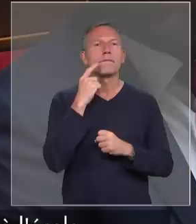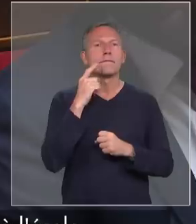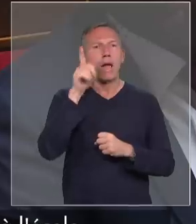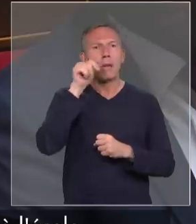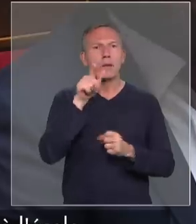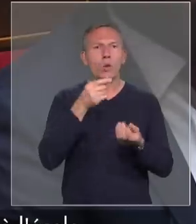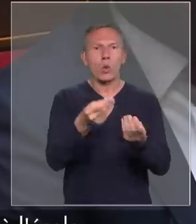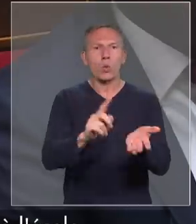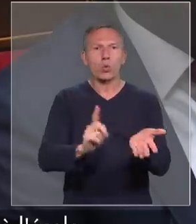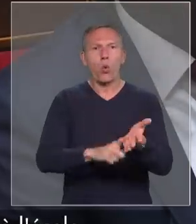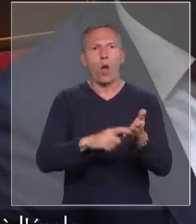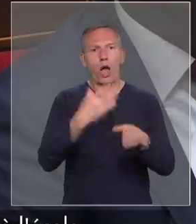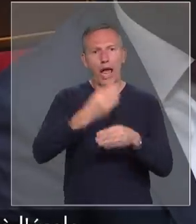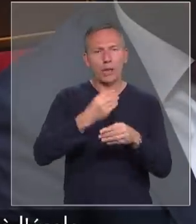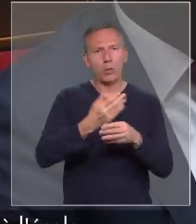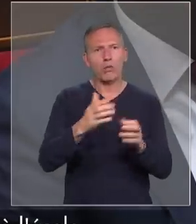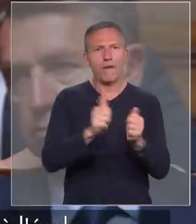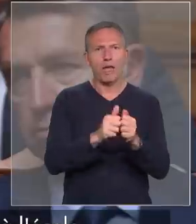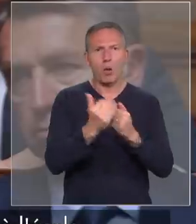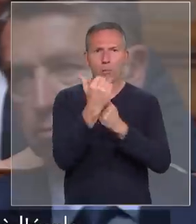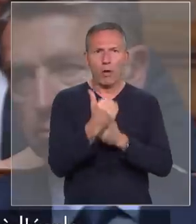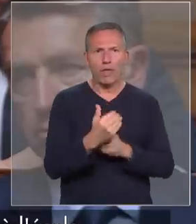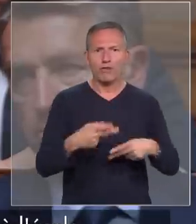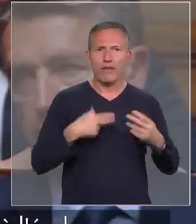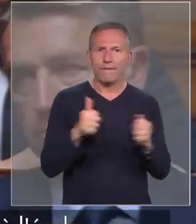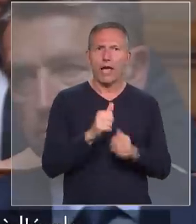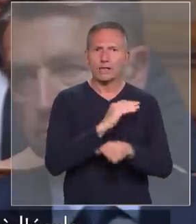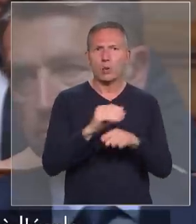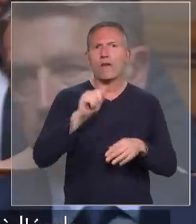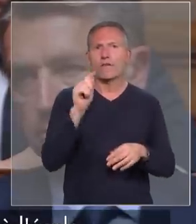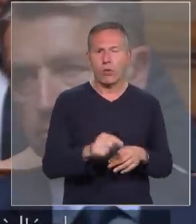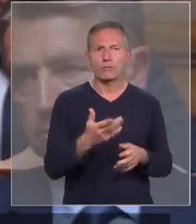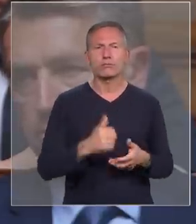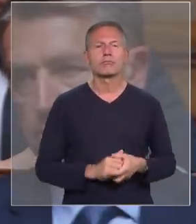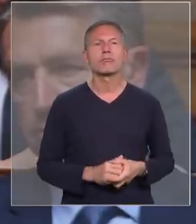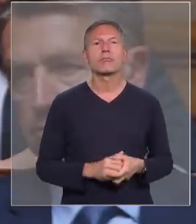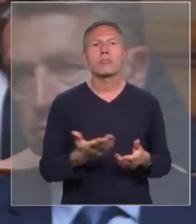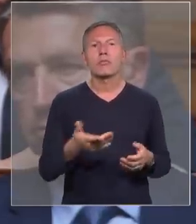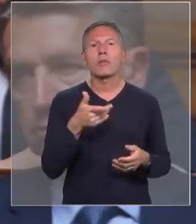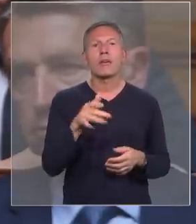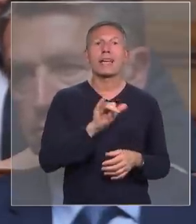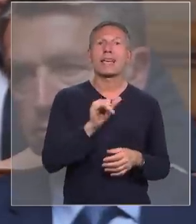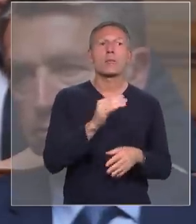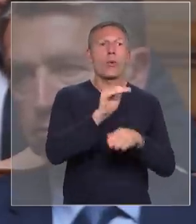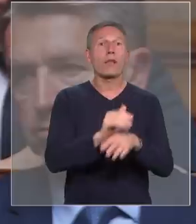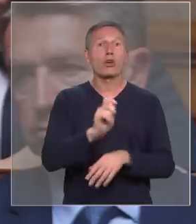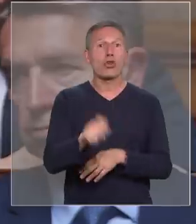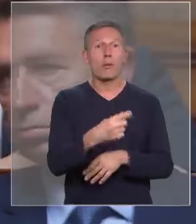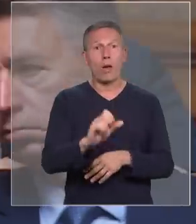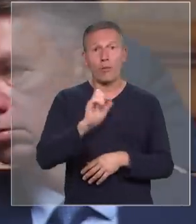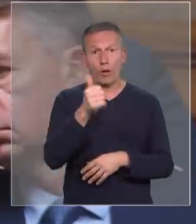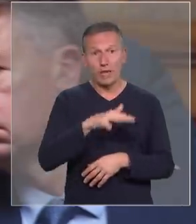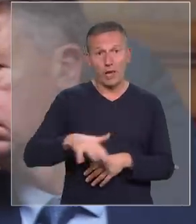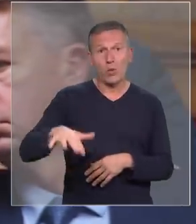d'étudier dans un environnement protégé, de vivre en sécurité. Alors, Aurore Berger, qui aurait dû les protéger ? D'abord la